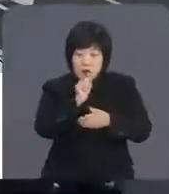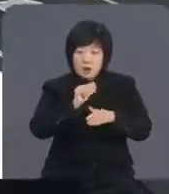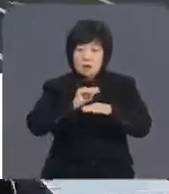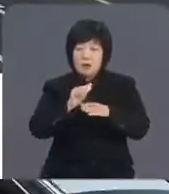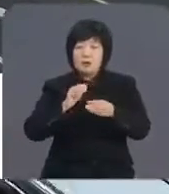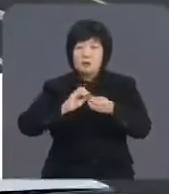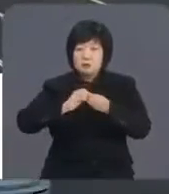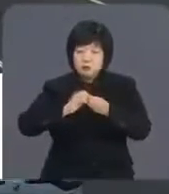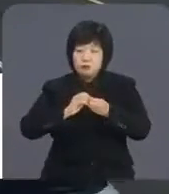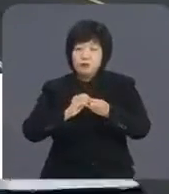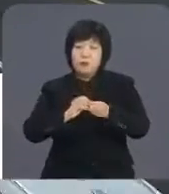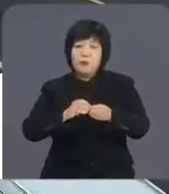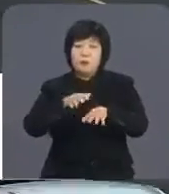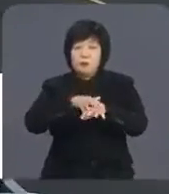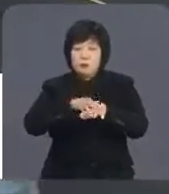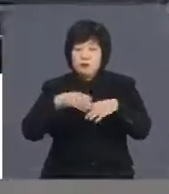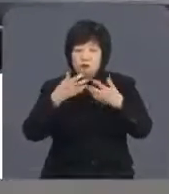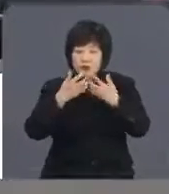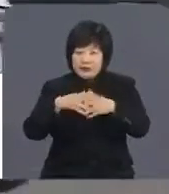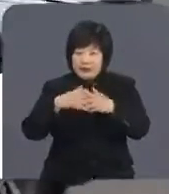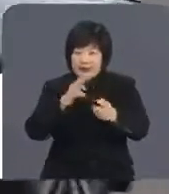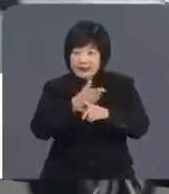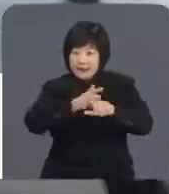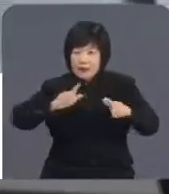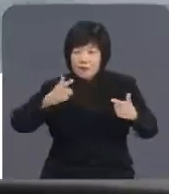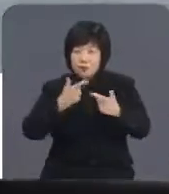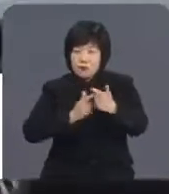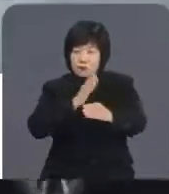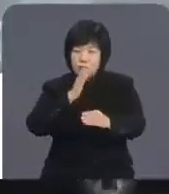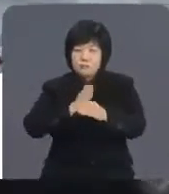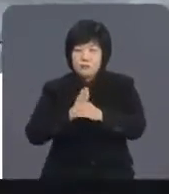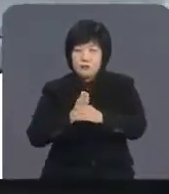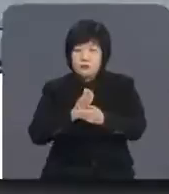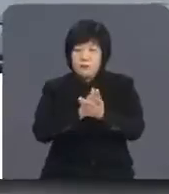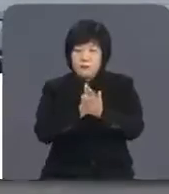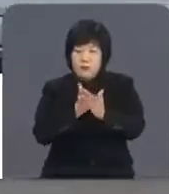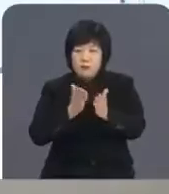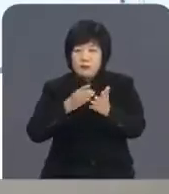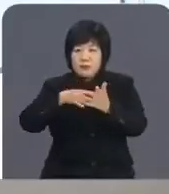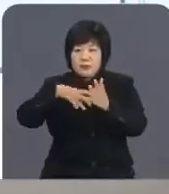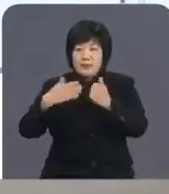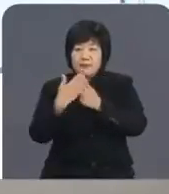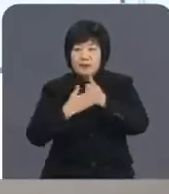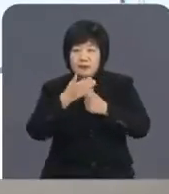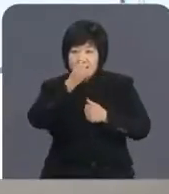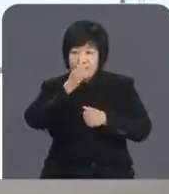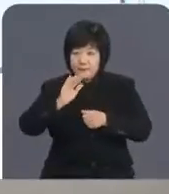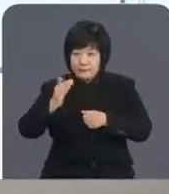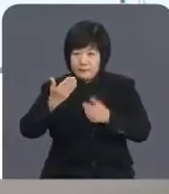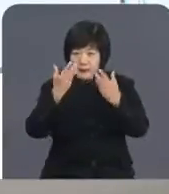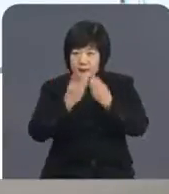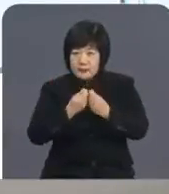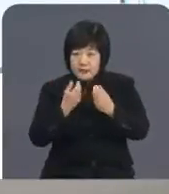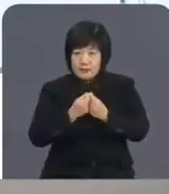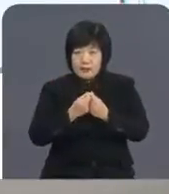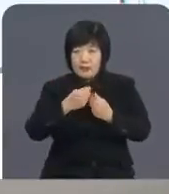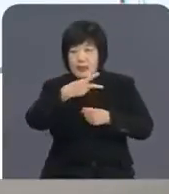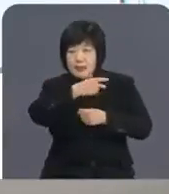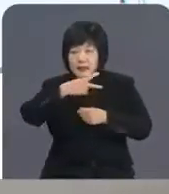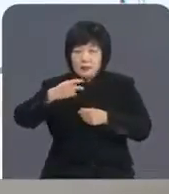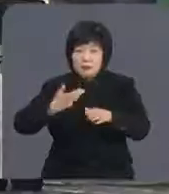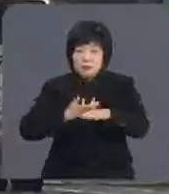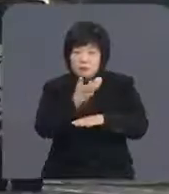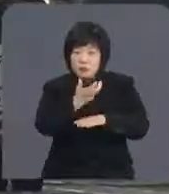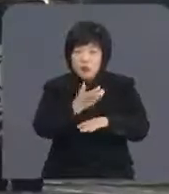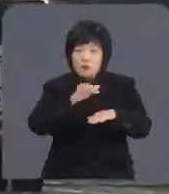부품 섬유 기계 등 부산의 주적 업종이 관세 혜택을 받습니다 예를 들어 인도네시아로 수출하는